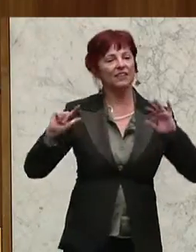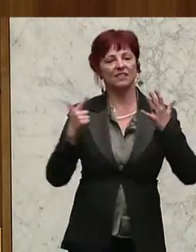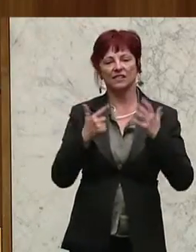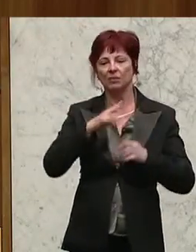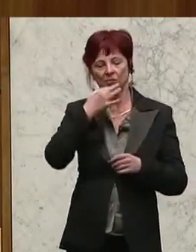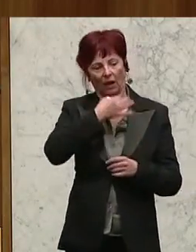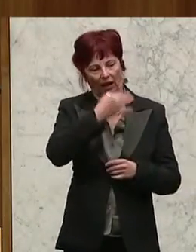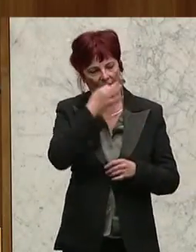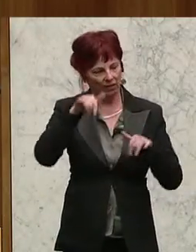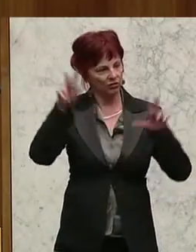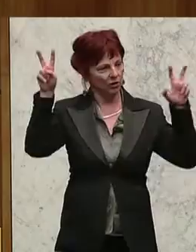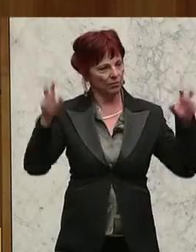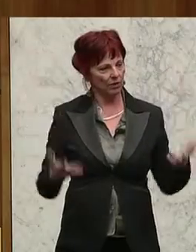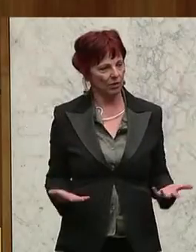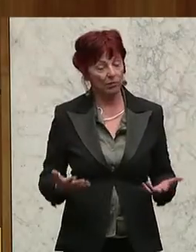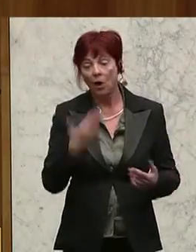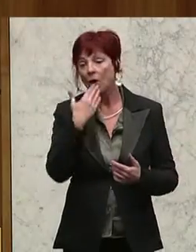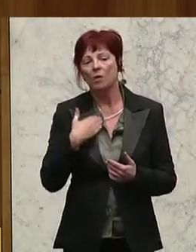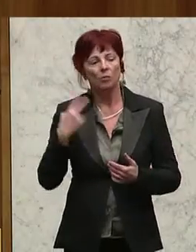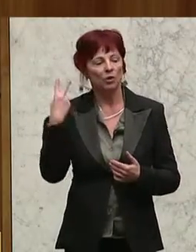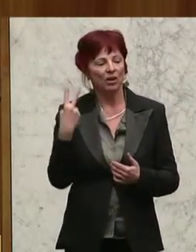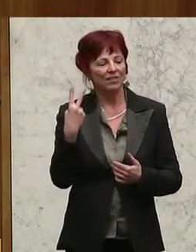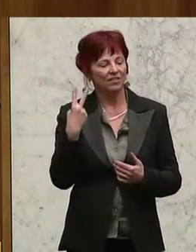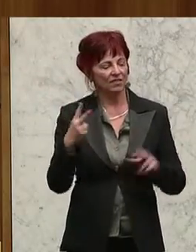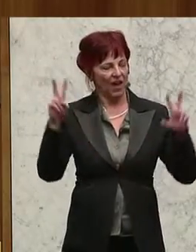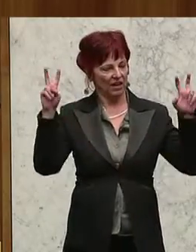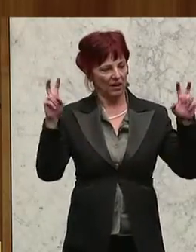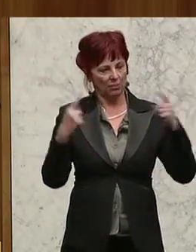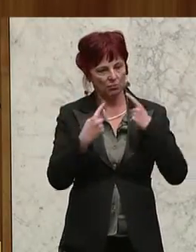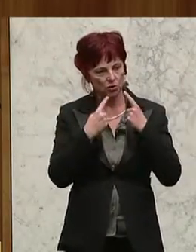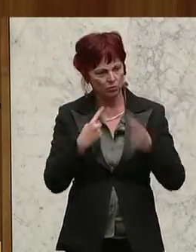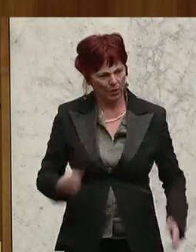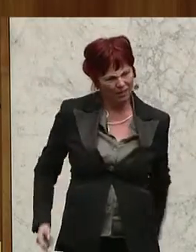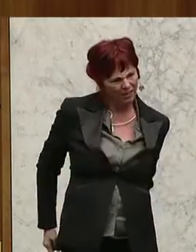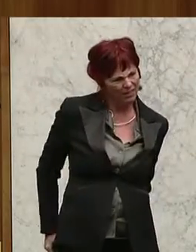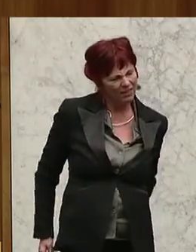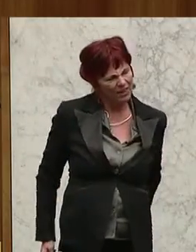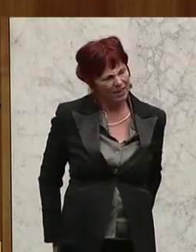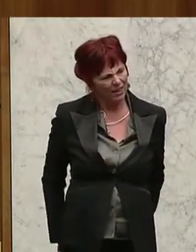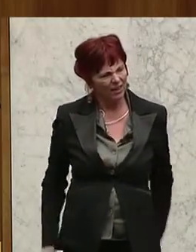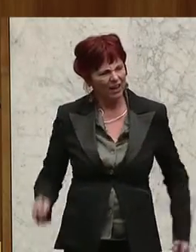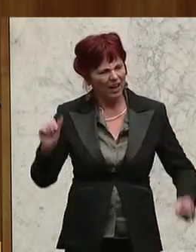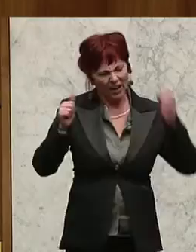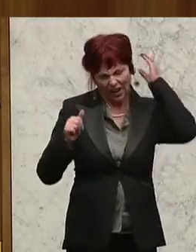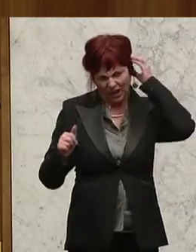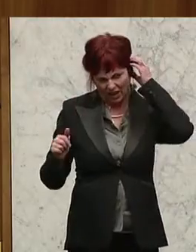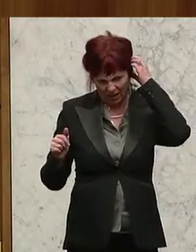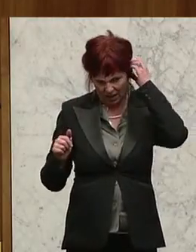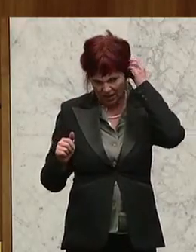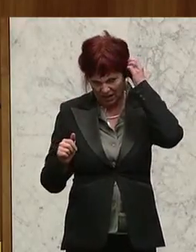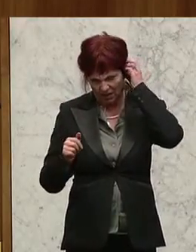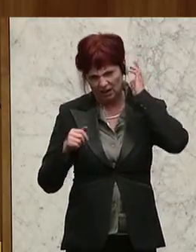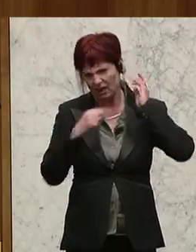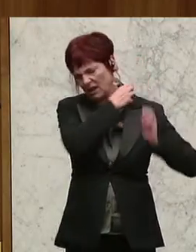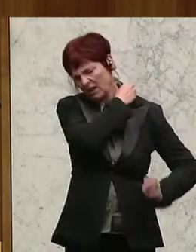Themen aufräumen, wo Österreich mehr tun könnte und es dafür gar nicht mehr Europa bräuchte. Das erste ist relativ spannend. Wir kritisieren